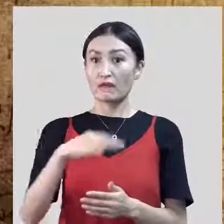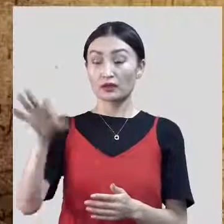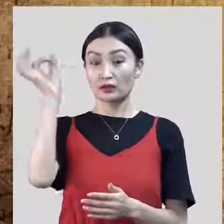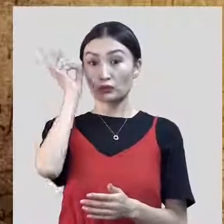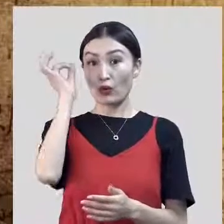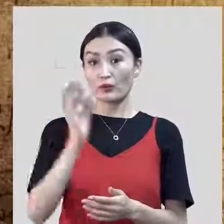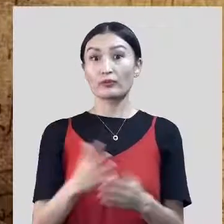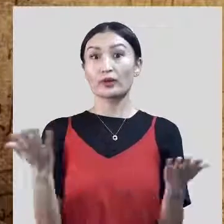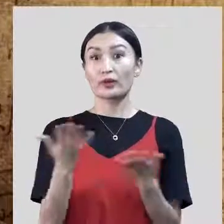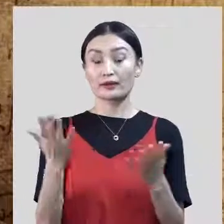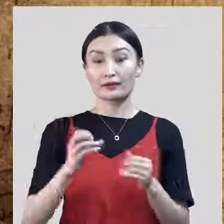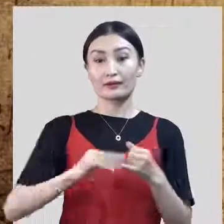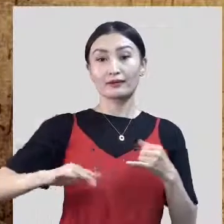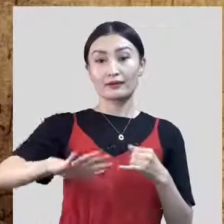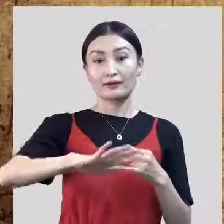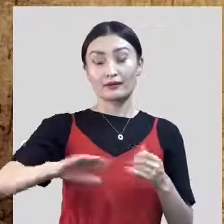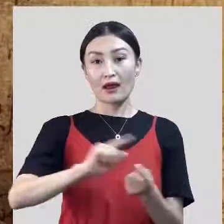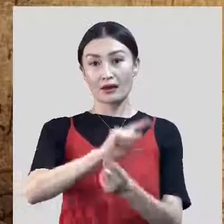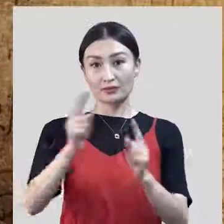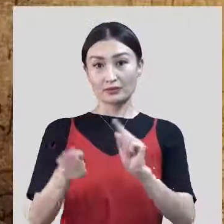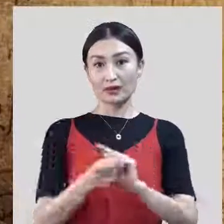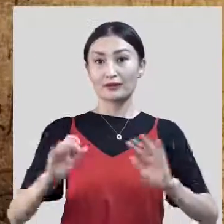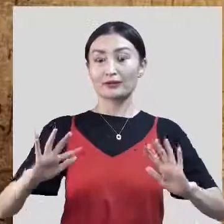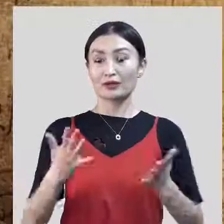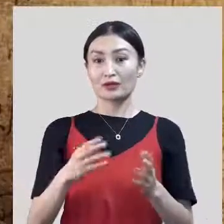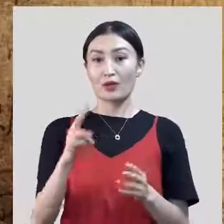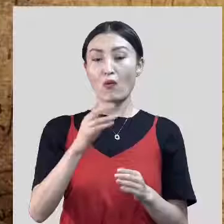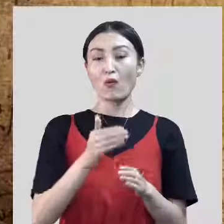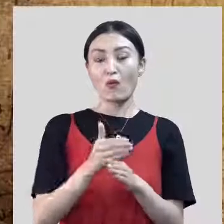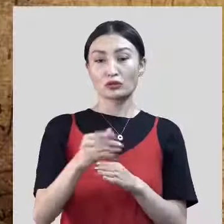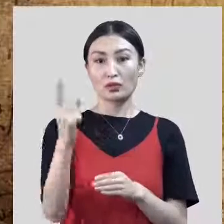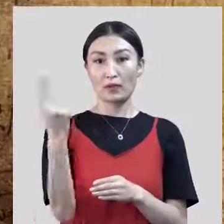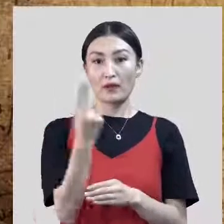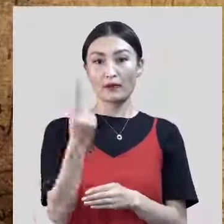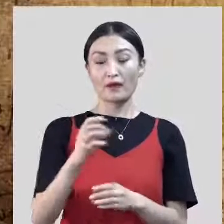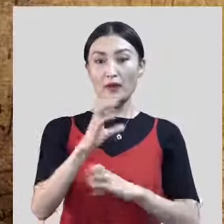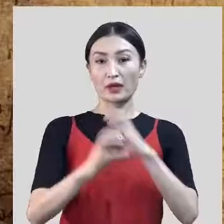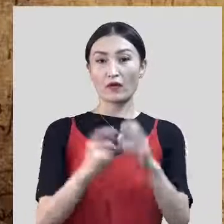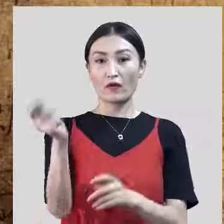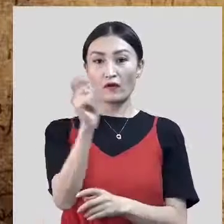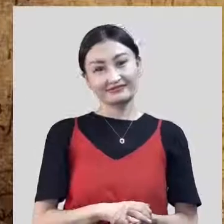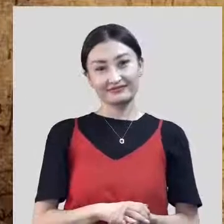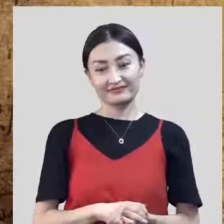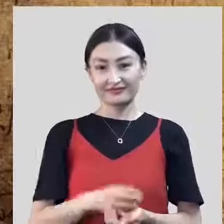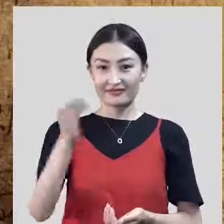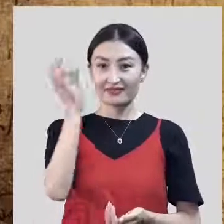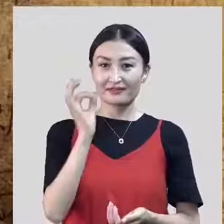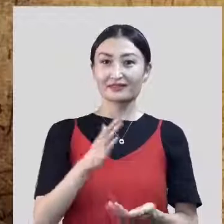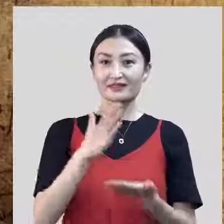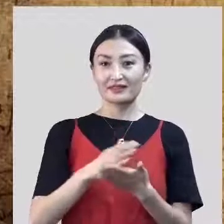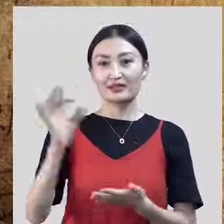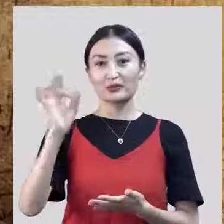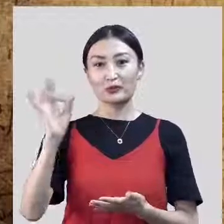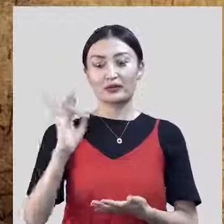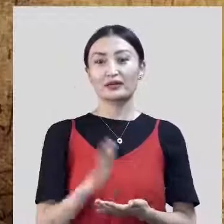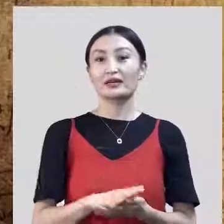вспомним какие территориальные изменения произошли после первой мировой войны германия стала